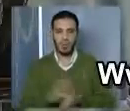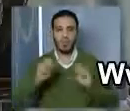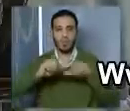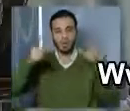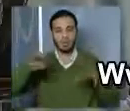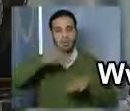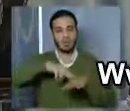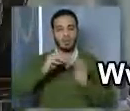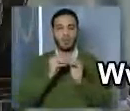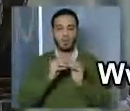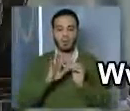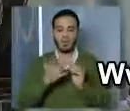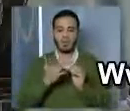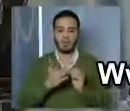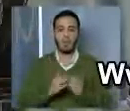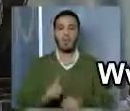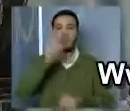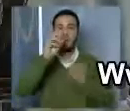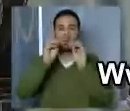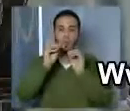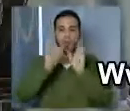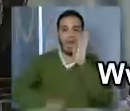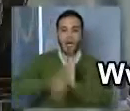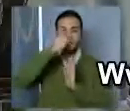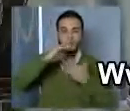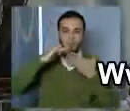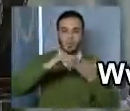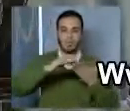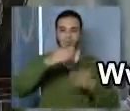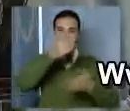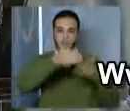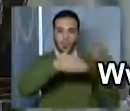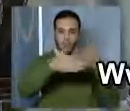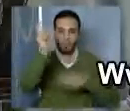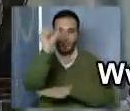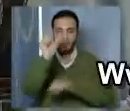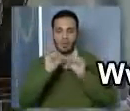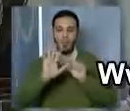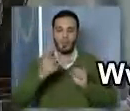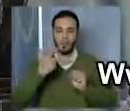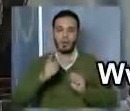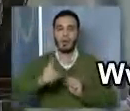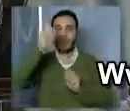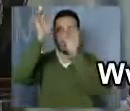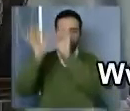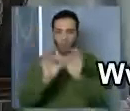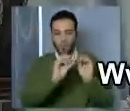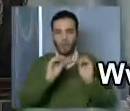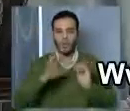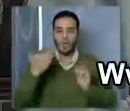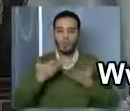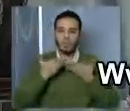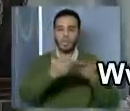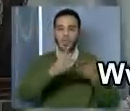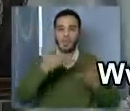ويوضح الحقيقة: نحن أولى بنصرة مسجد إبراهيم، فيقول الله لنا: إن أولى الناس